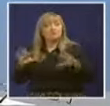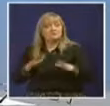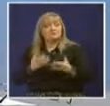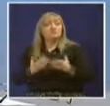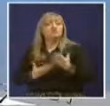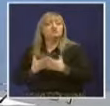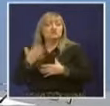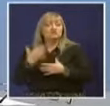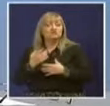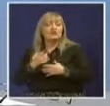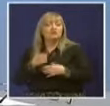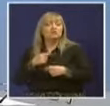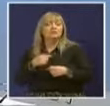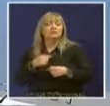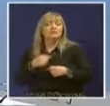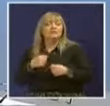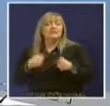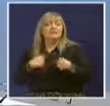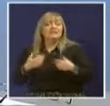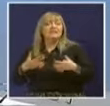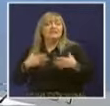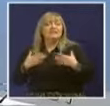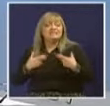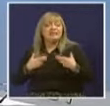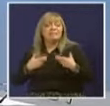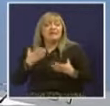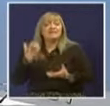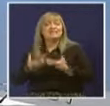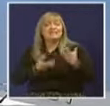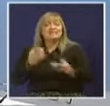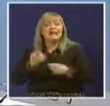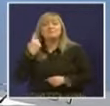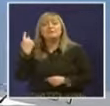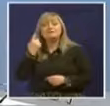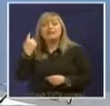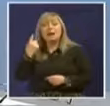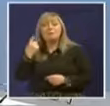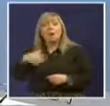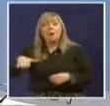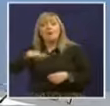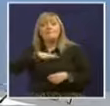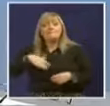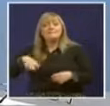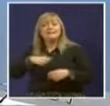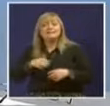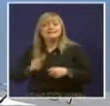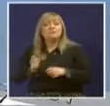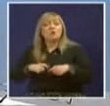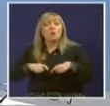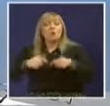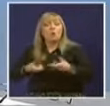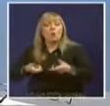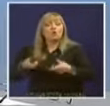не знам, директор ли е какъв е. Той каза, ние искаме да изгаряме само местните отпадъци, обаче всъщност, понеже няма пазар, се налага да